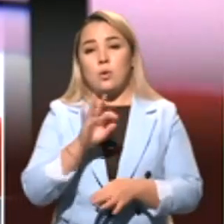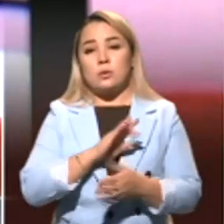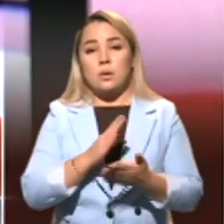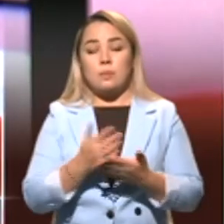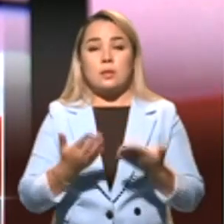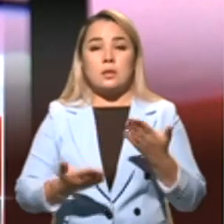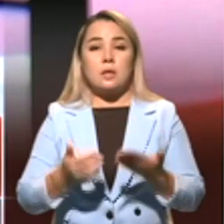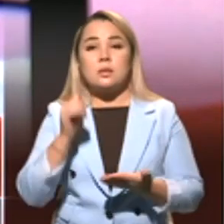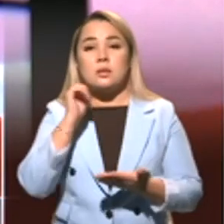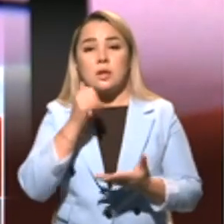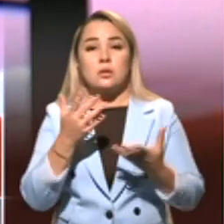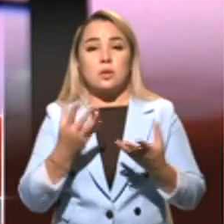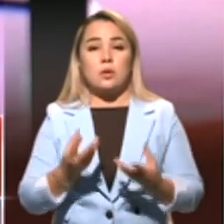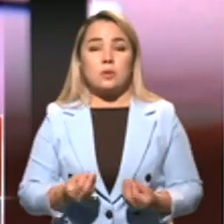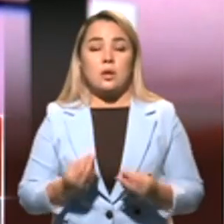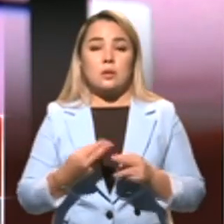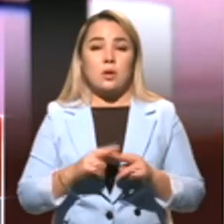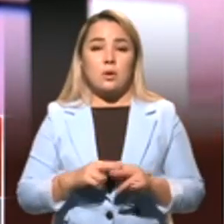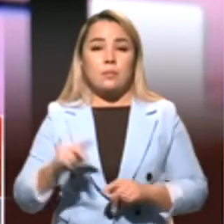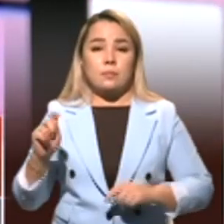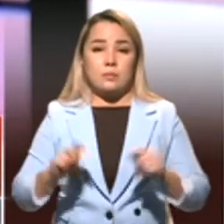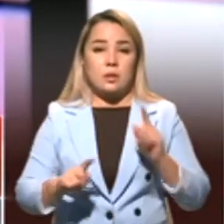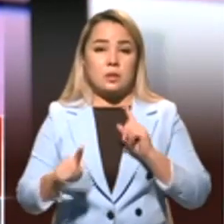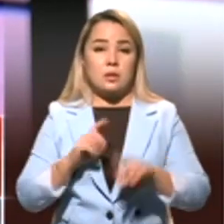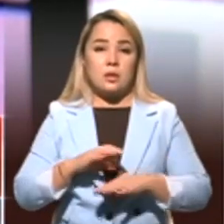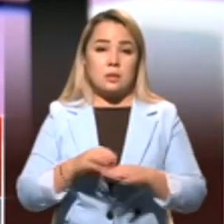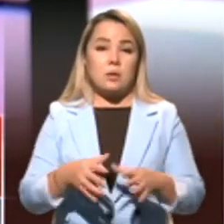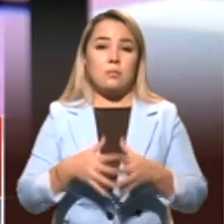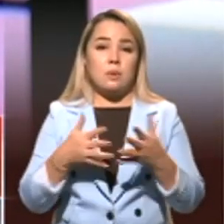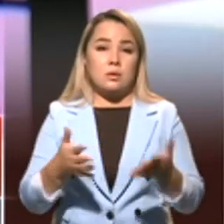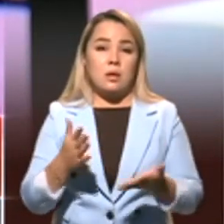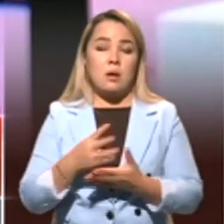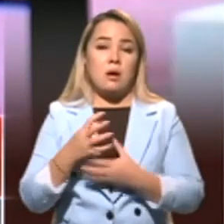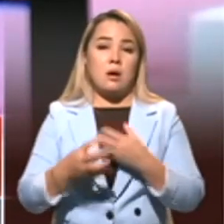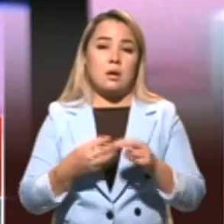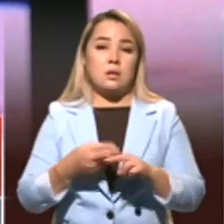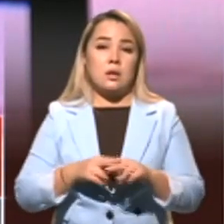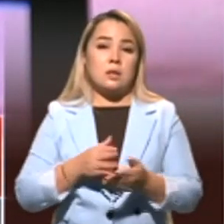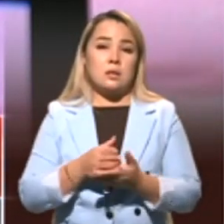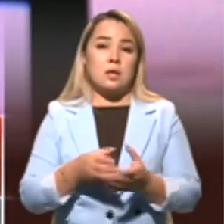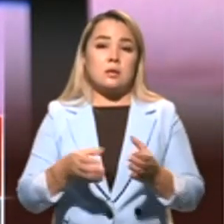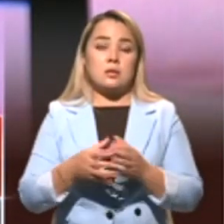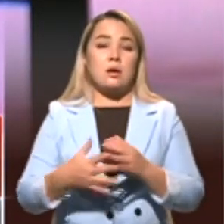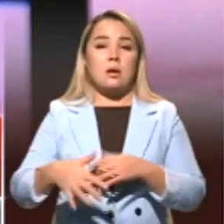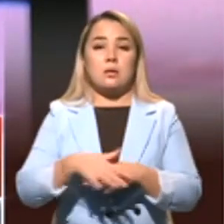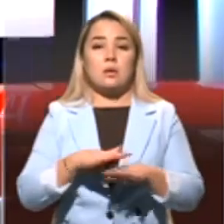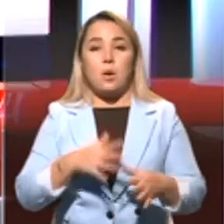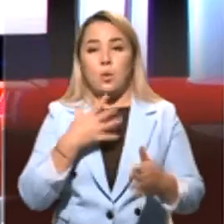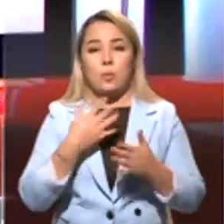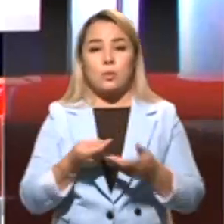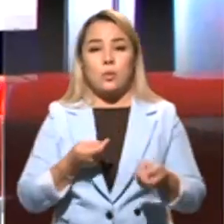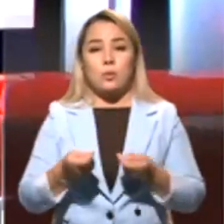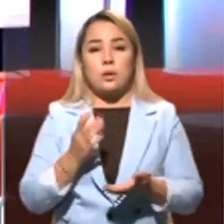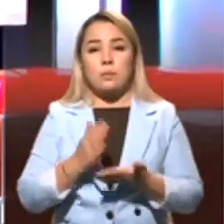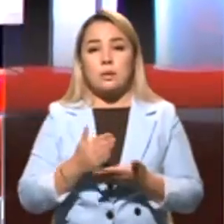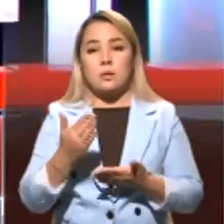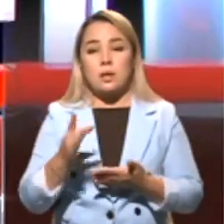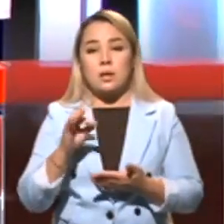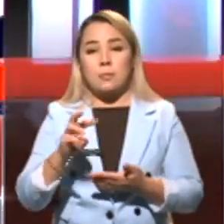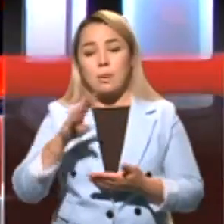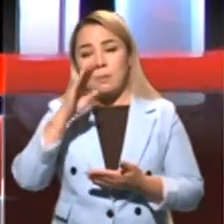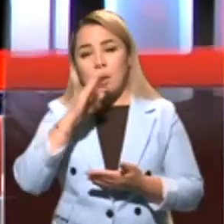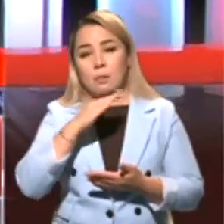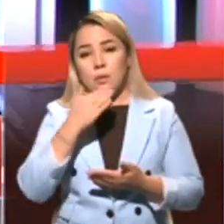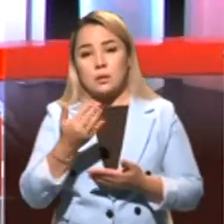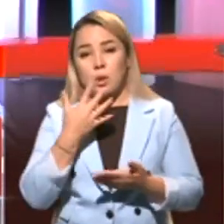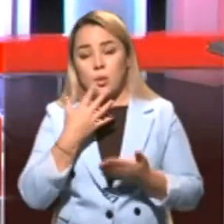ол ертең болатын үлкен съезде, алқалы жиында әлемдік саясат аренасында өзіндік рөлі бар Рим